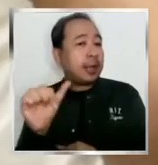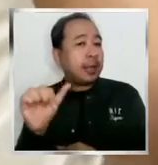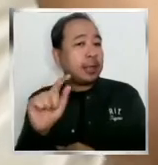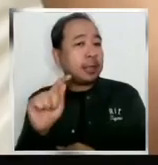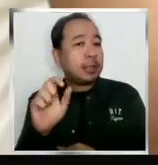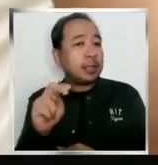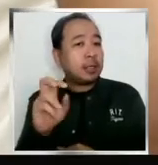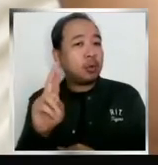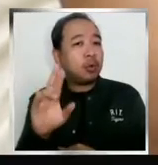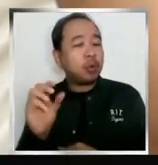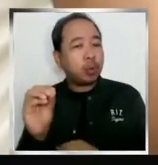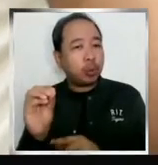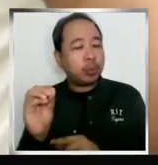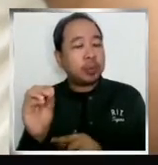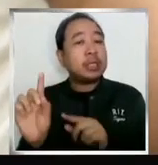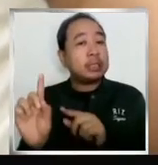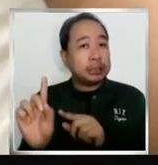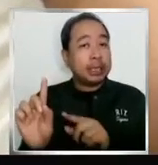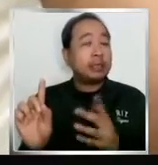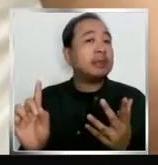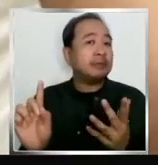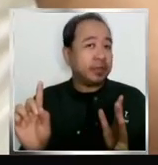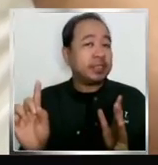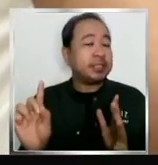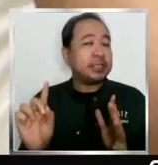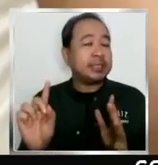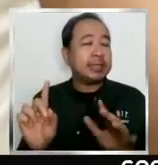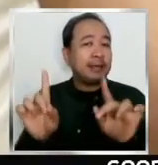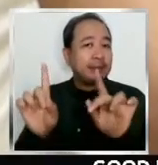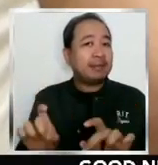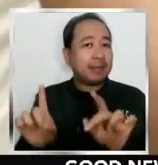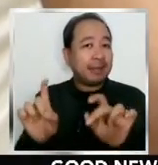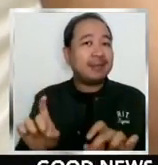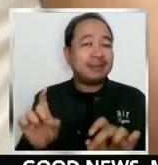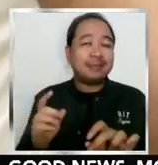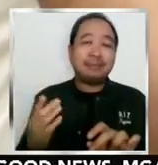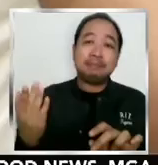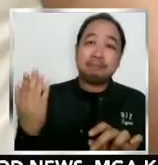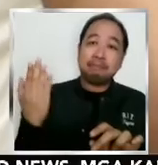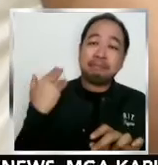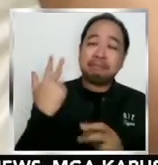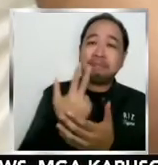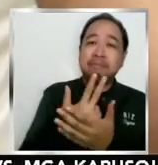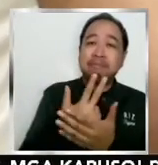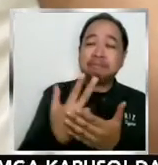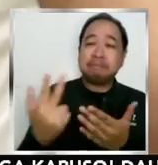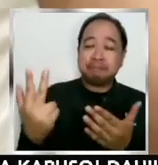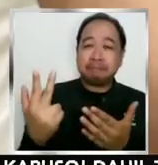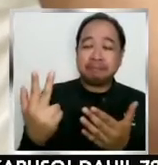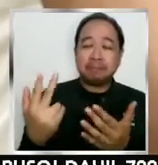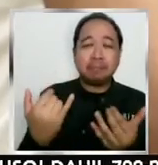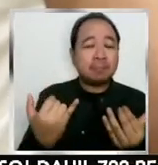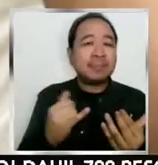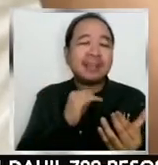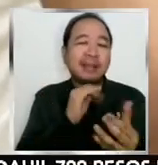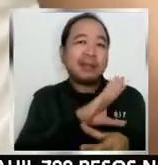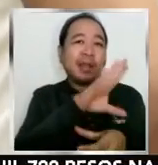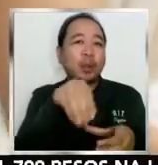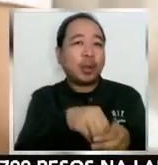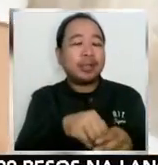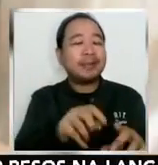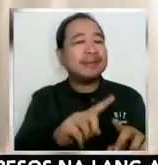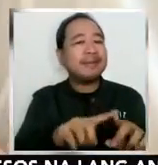veteran na sumailalim na siya sa initial testing sa nakalipas na 3 linggo, kaya hindi raw siya nakadalo sa mga practice at